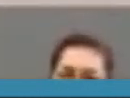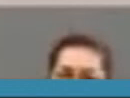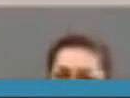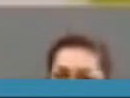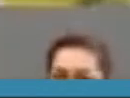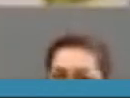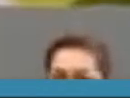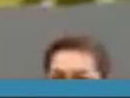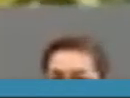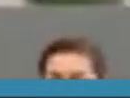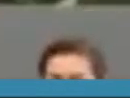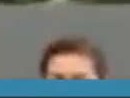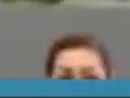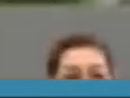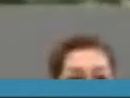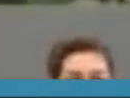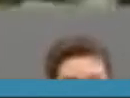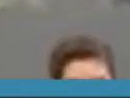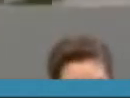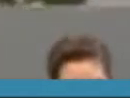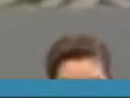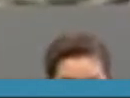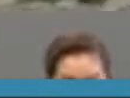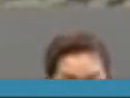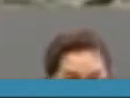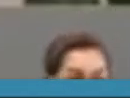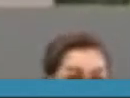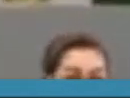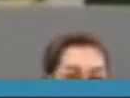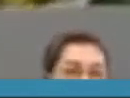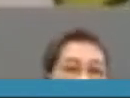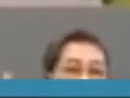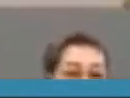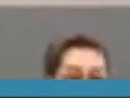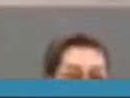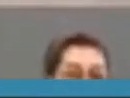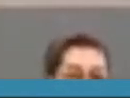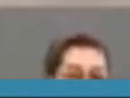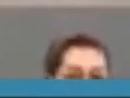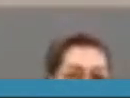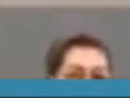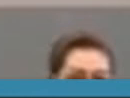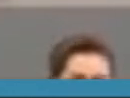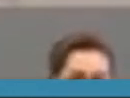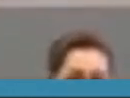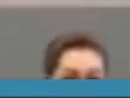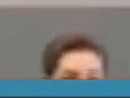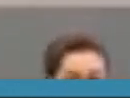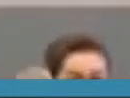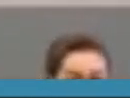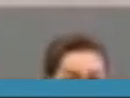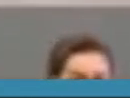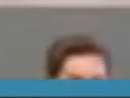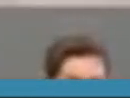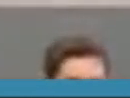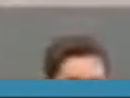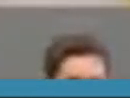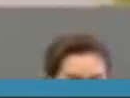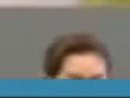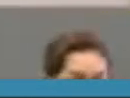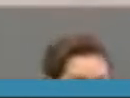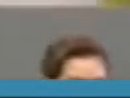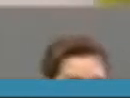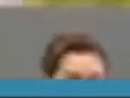เครือข่ายและประชาชนทั่วไปเฝ้าระวังดินถล่มและน้ำป่าไหลหลากในระยะนี้ในพื้นที่จังหวัดเชียงใหม่เชียงร